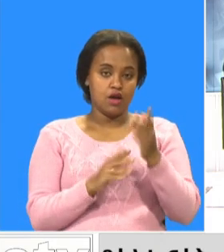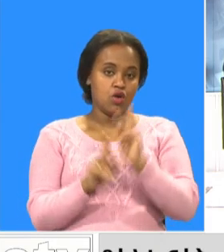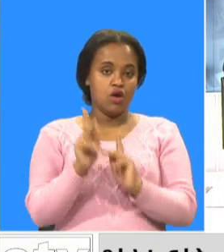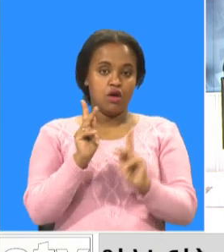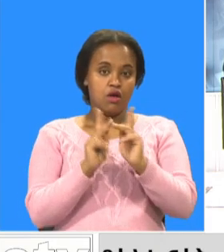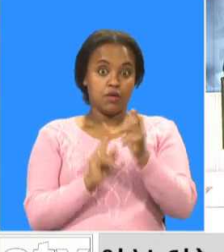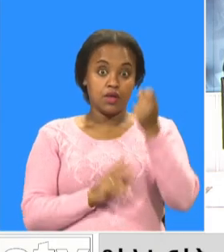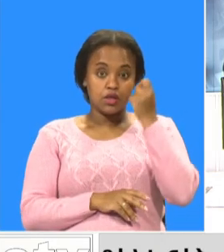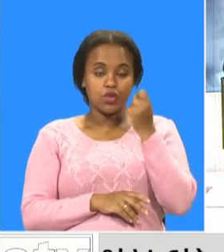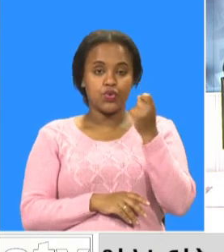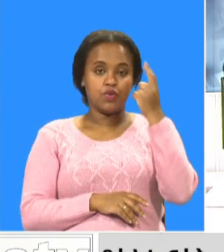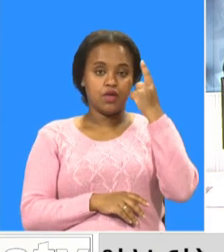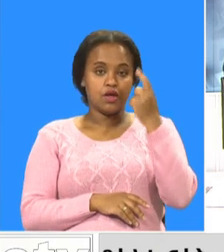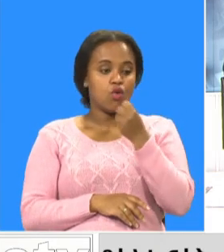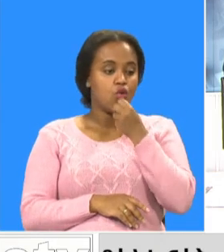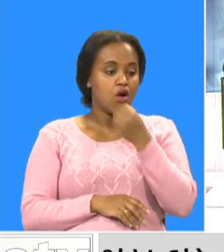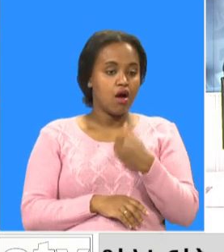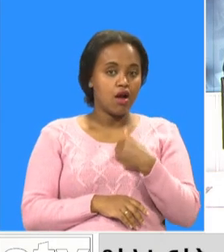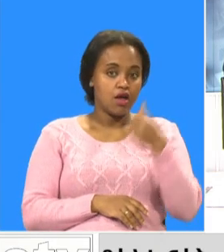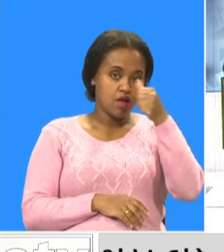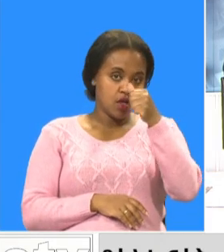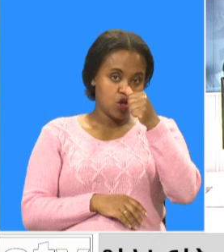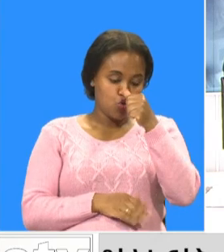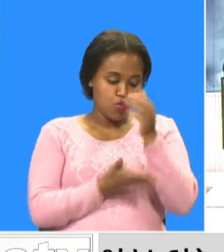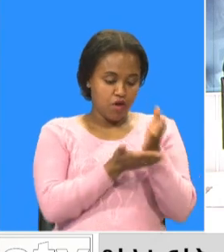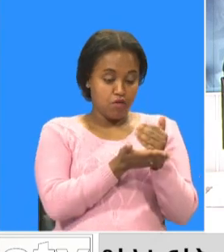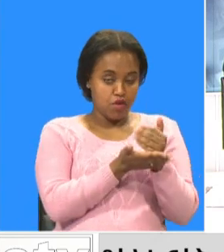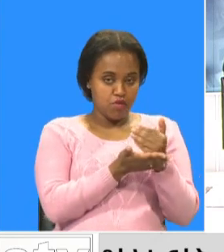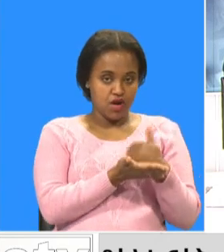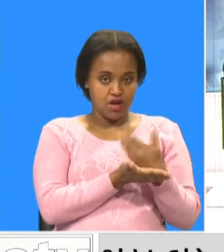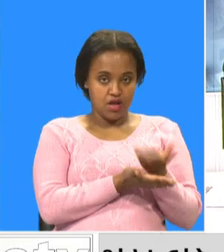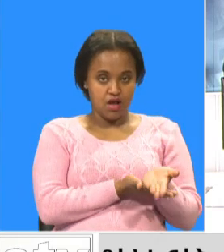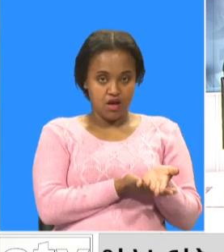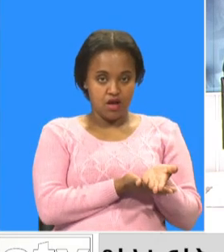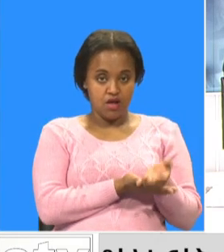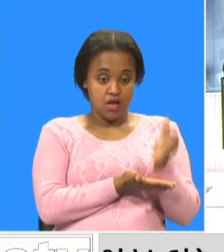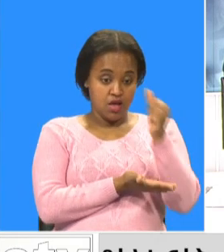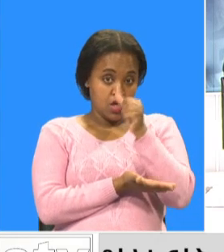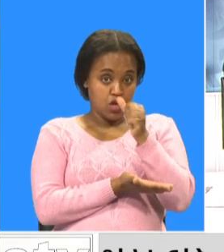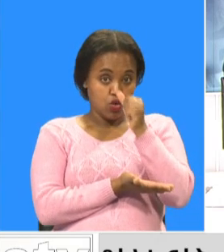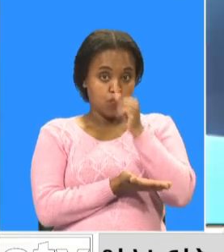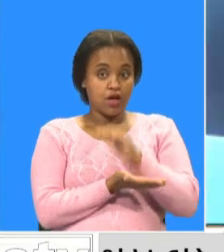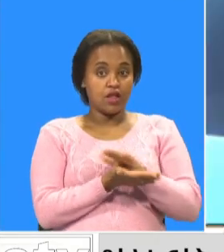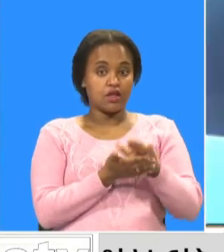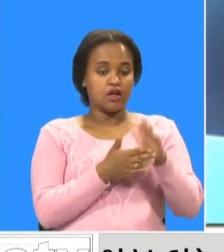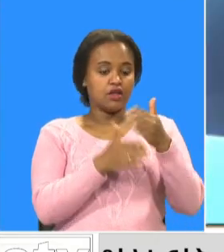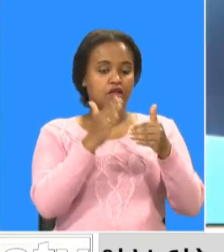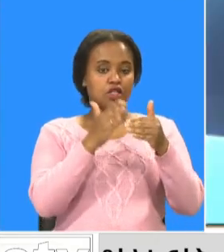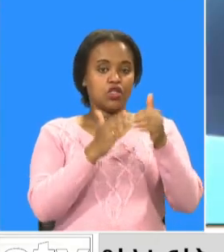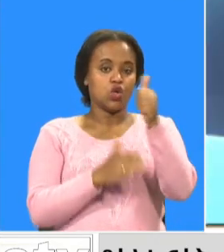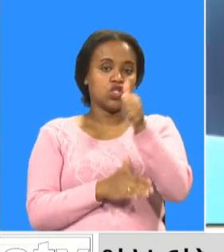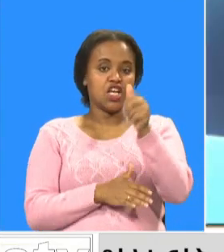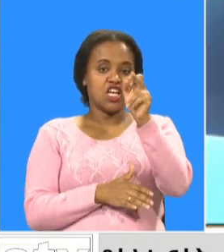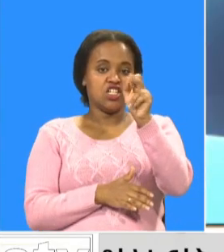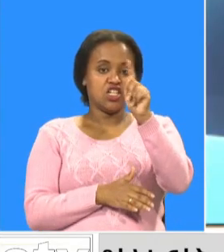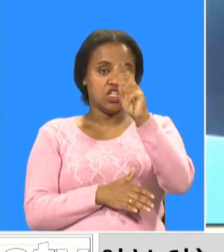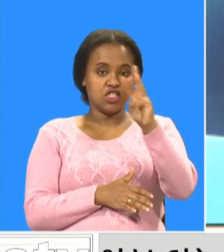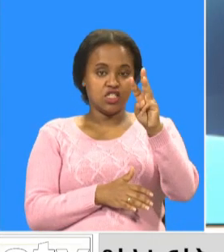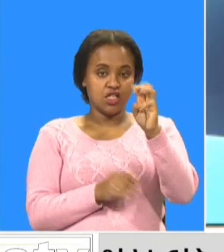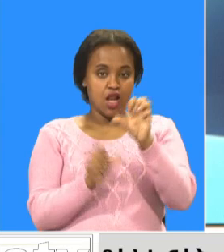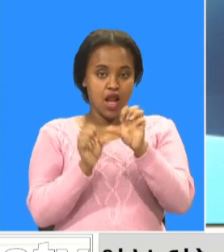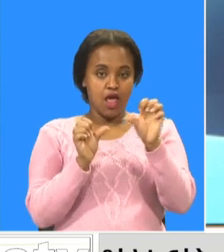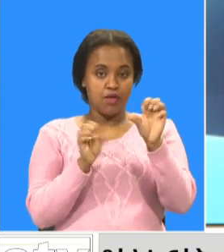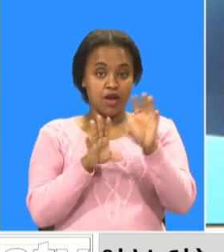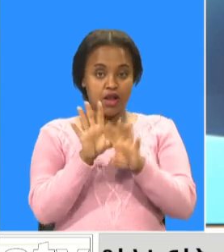ህብረተሰቡም እንዲረዳ ውሃ አለ በኢትዮጵያ የሚመረት። የኢትዮጵያ የጥራት ደረጃዎች ኤጀንሲ ሌብል